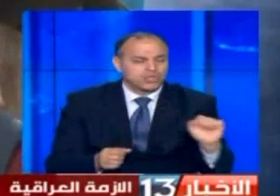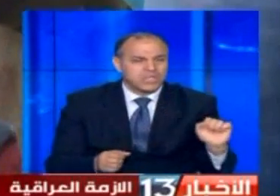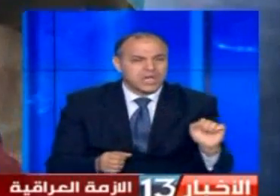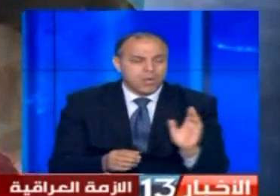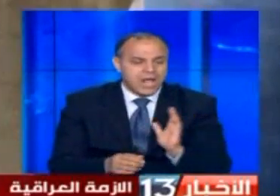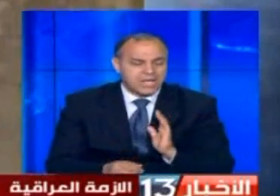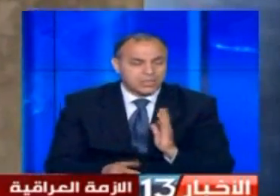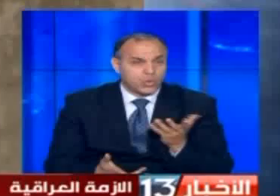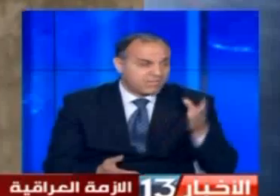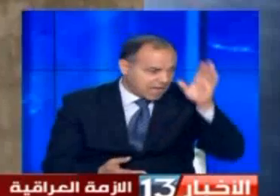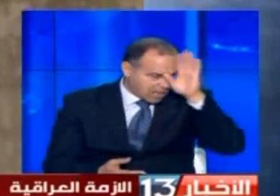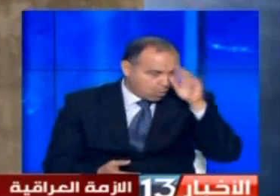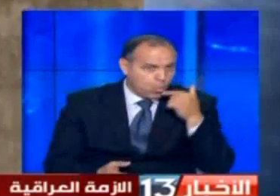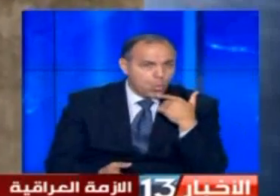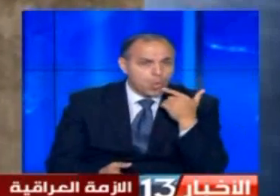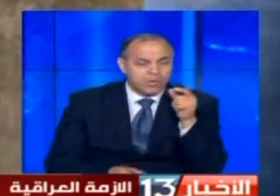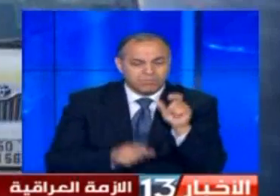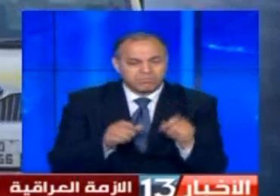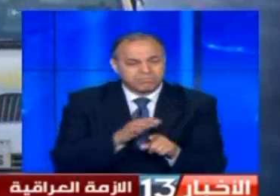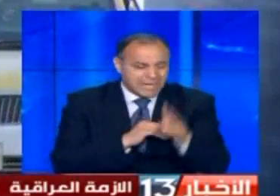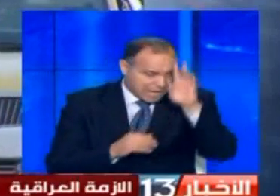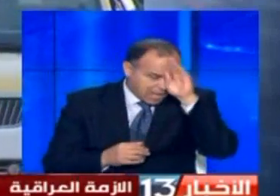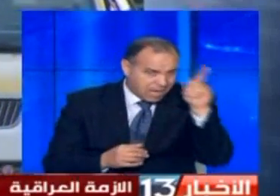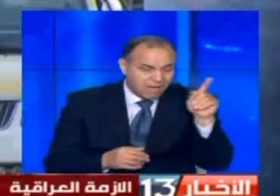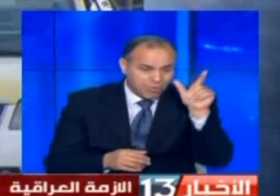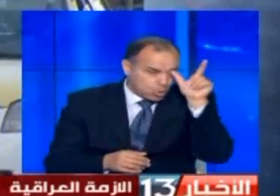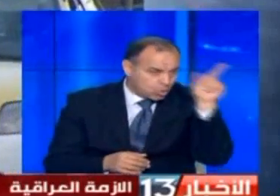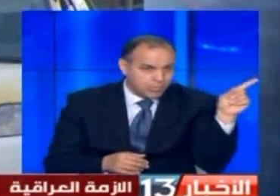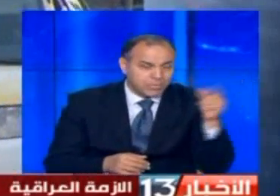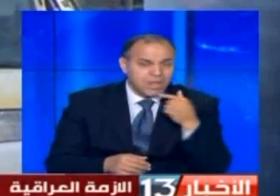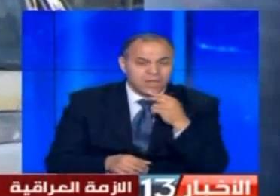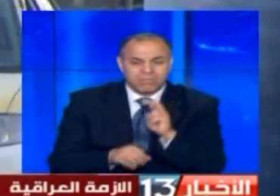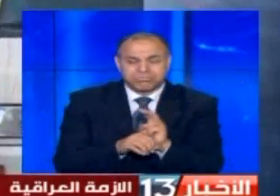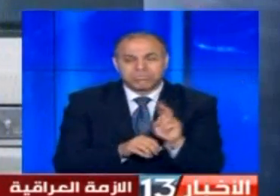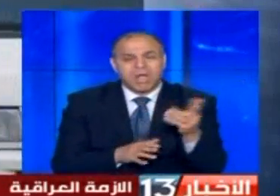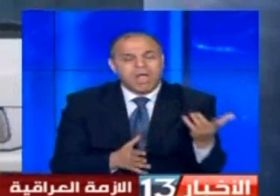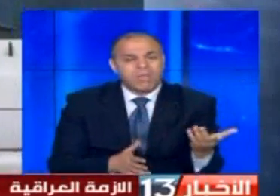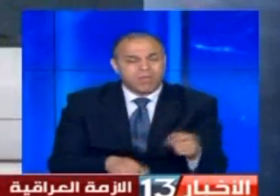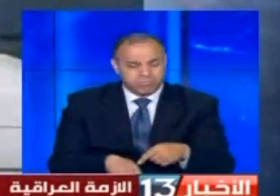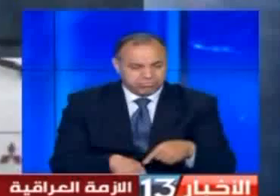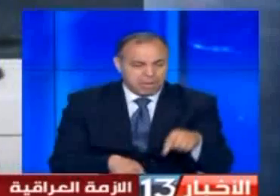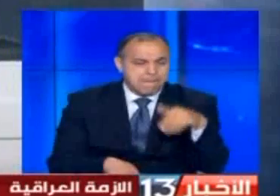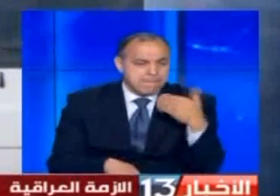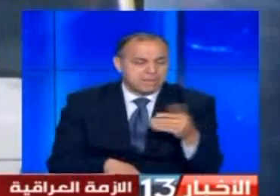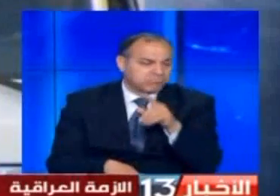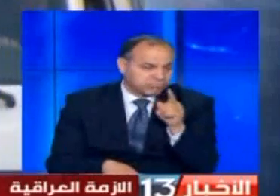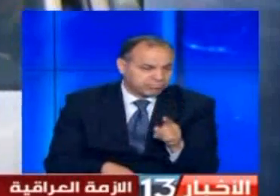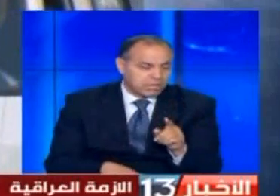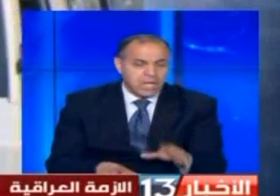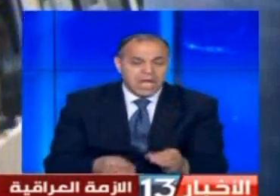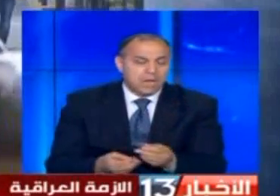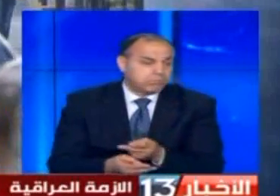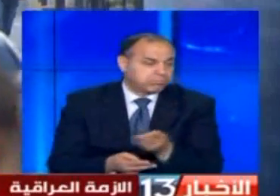والعسكريه في العراق فان اوضاع اللاجئين العراقيين في الاردن ستبقى معلقه الى حين طالما ان الحلول